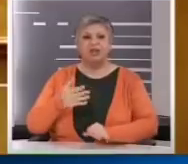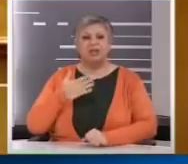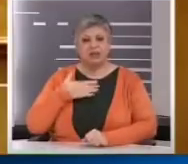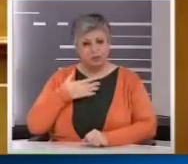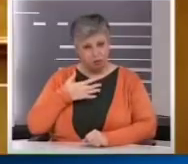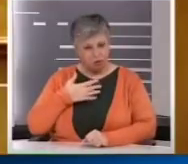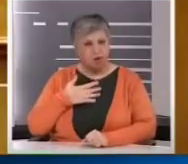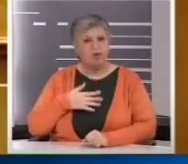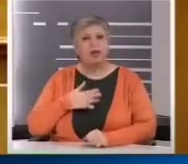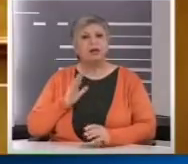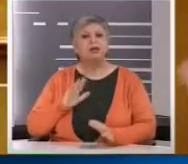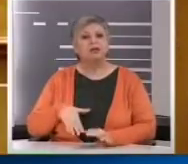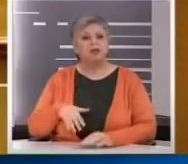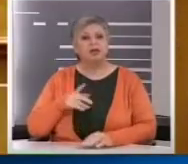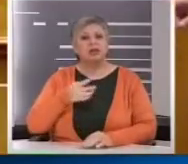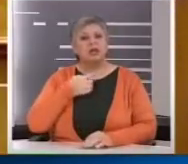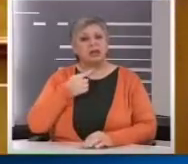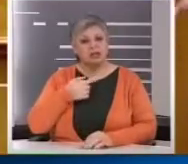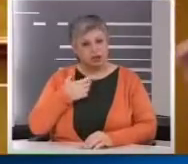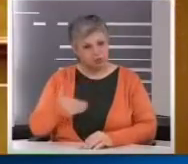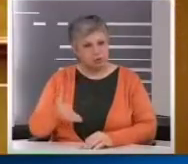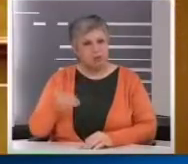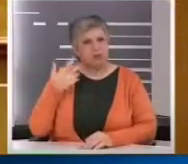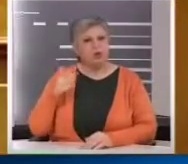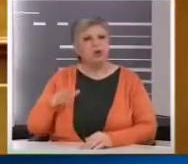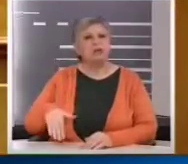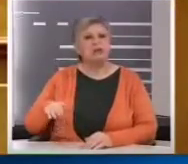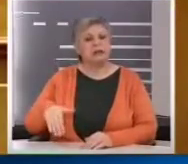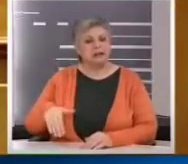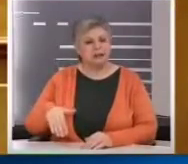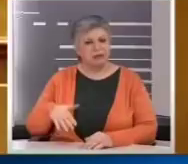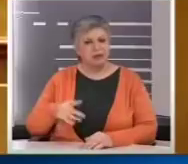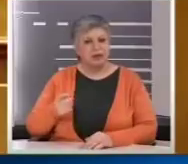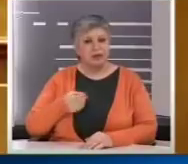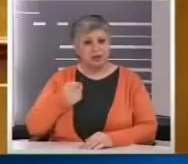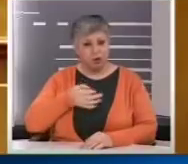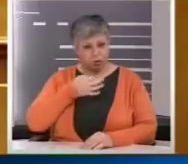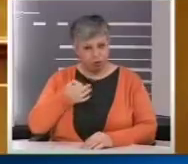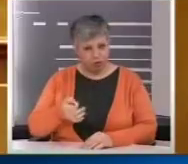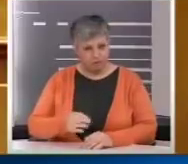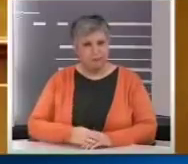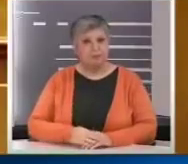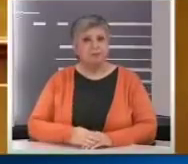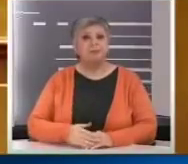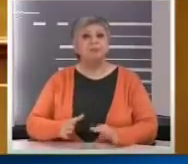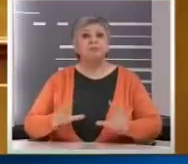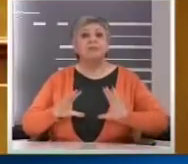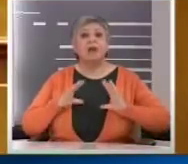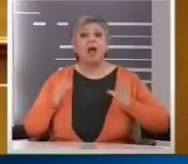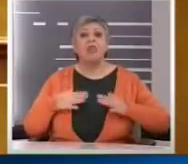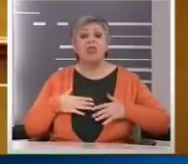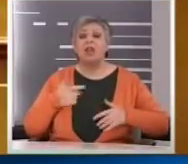αφιερώσω μια μαντινά, την οποία την αφιερώ και στον Αντρέα και σε όλους τους συντρόφους της κυβέρνησης. Δεν θέλω δανεικά